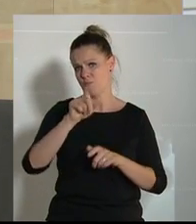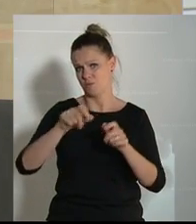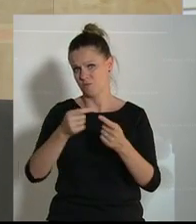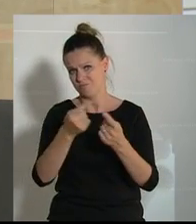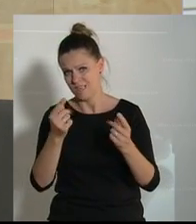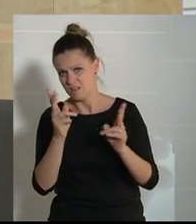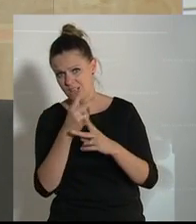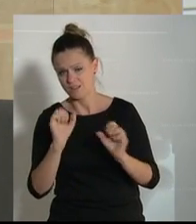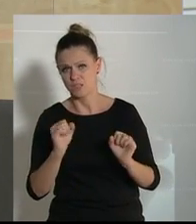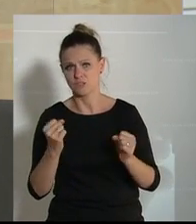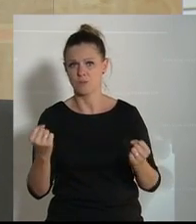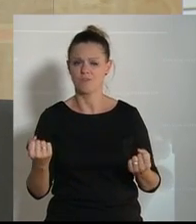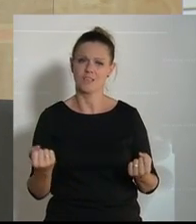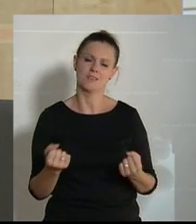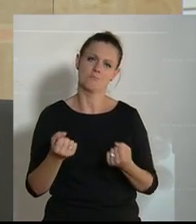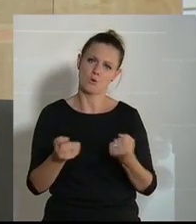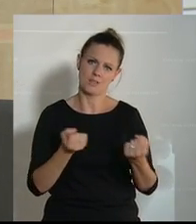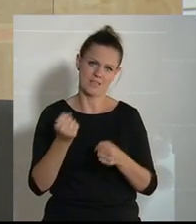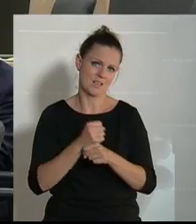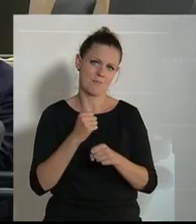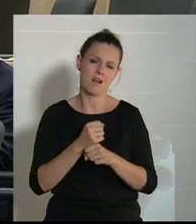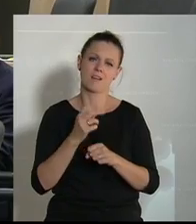Politik machen können.